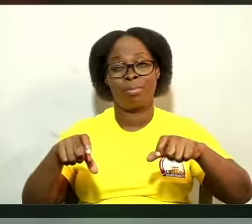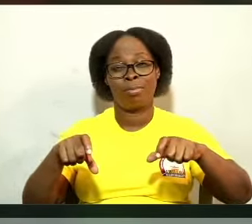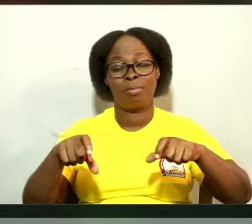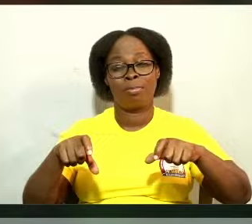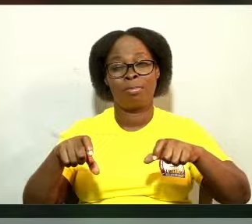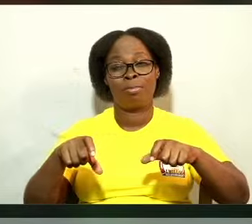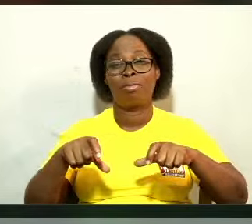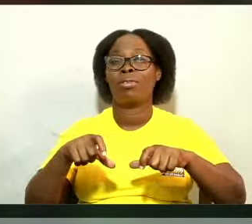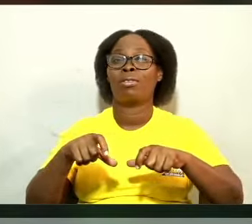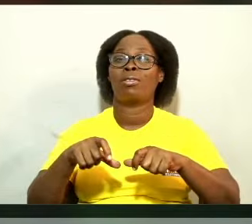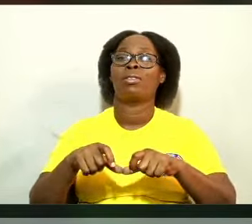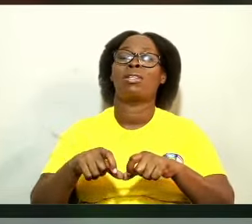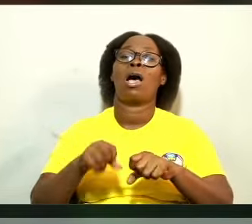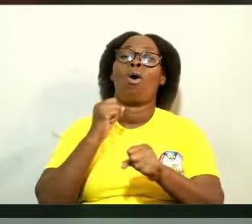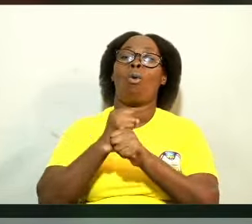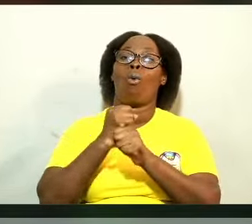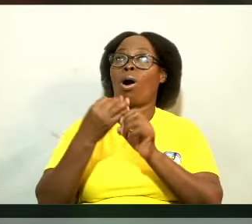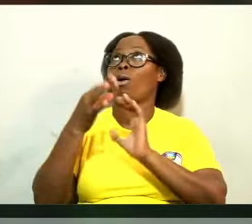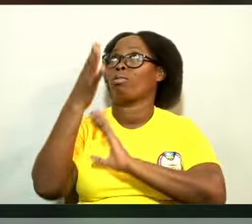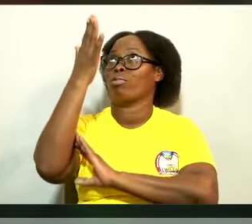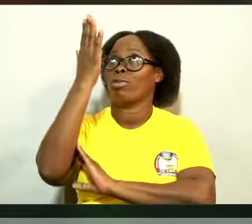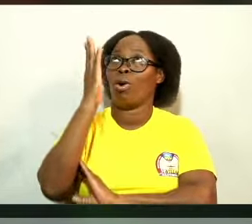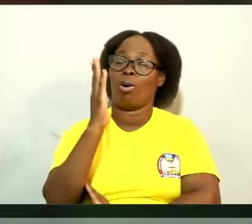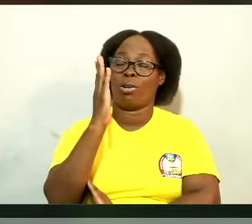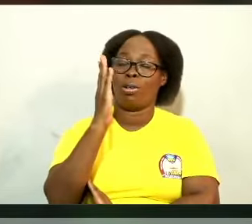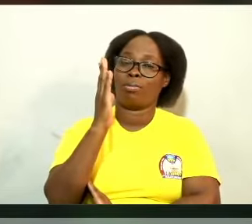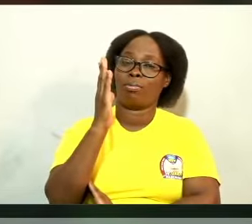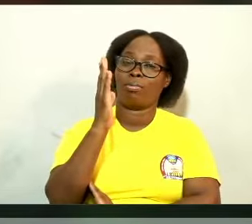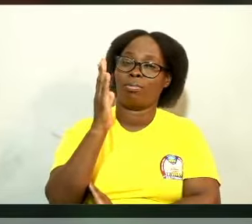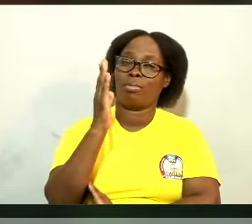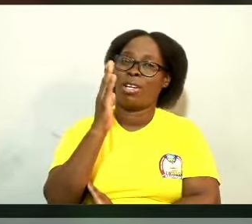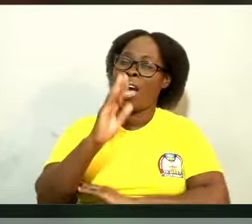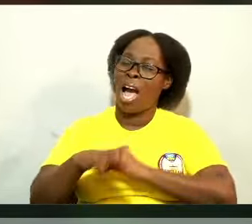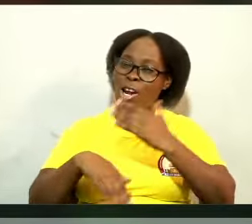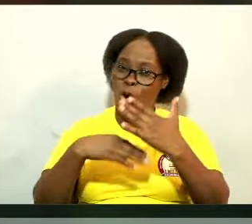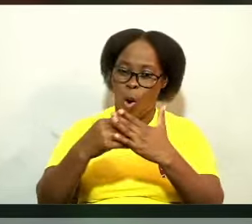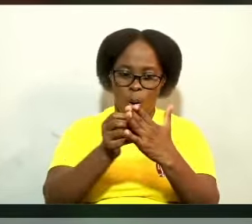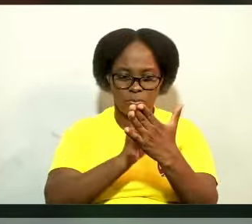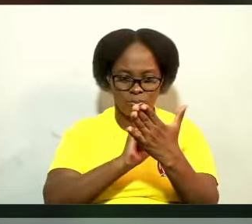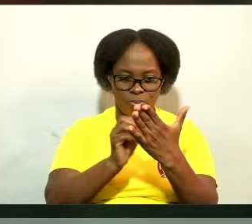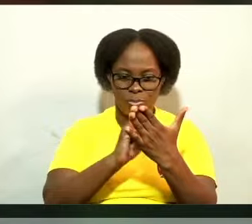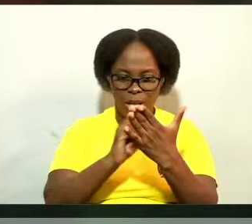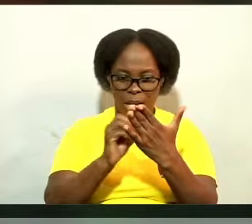zilikuwa kazi ya Mungu, na hayo maandiko